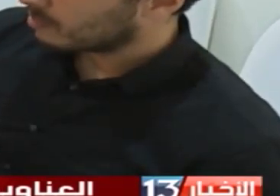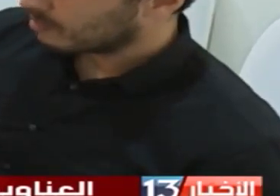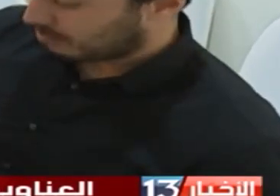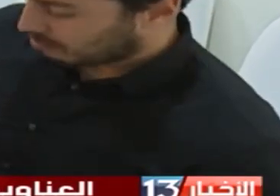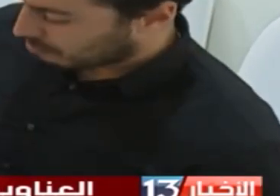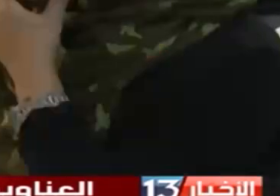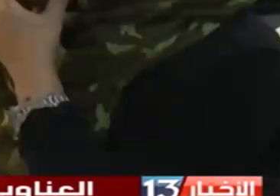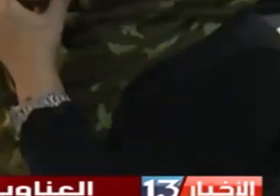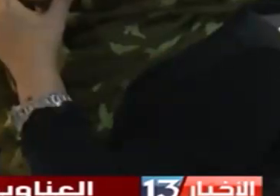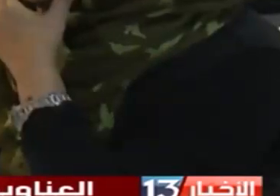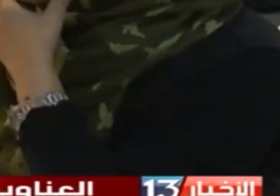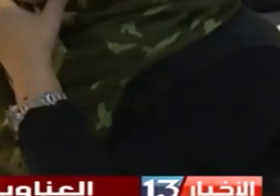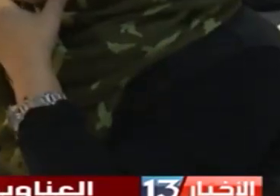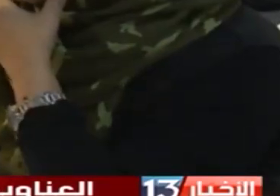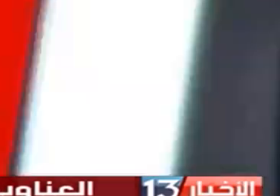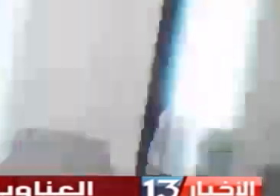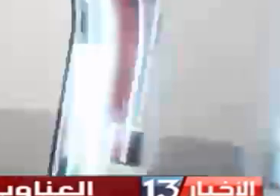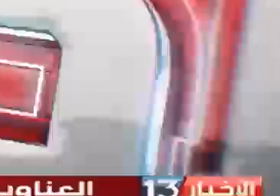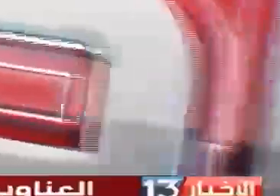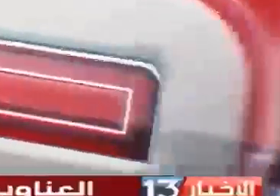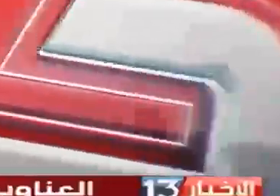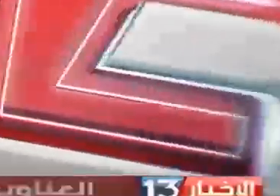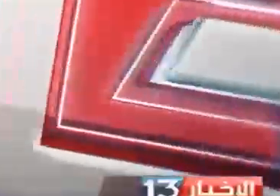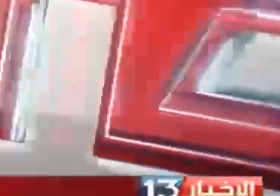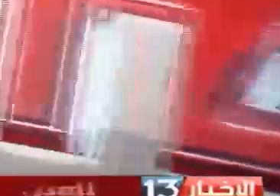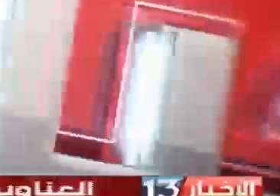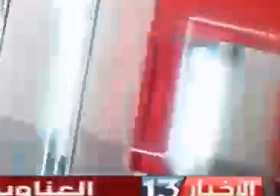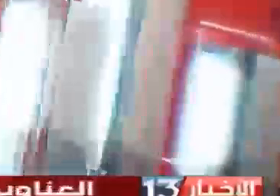للاتصال السمعي البصري.